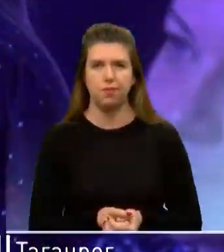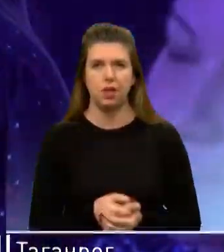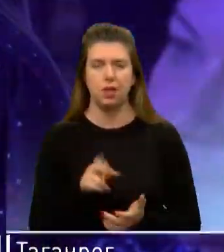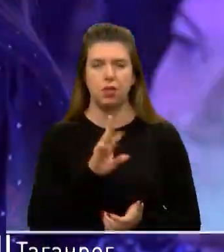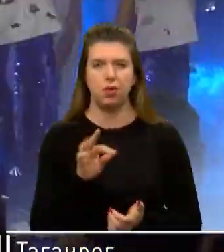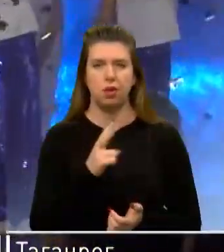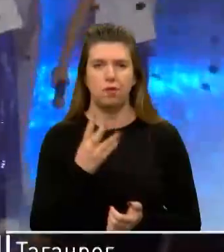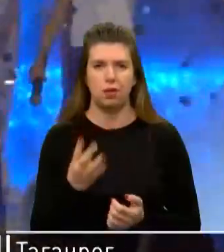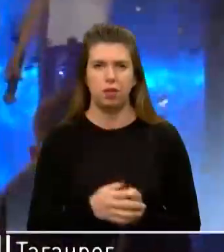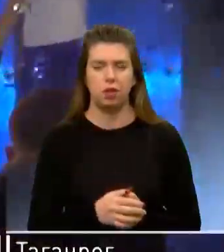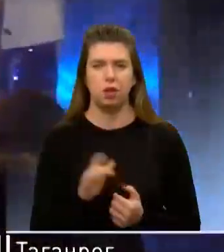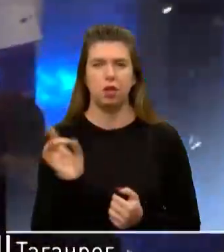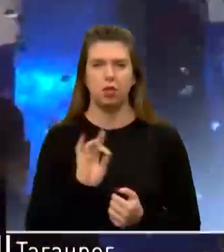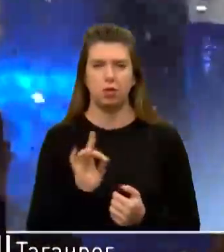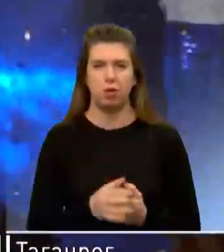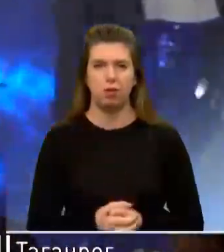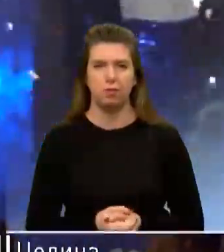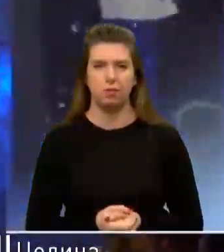дон24 Ростов